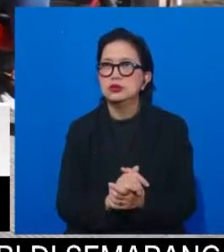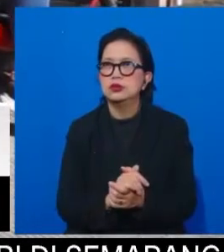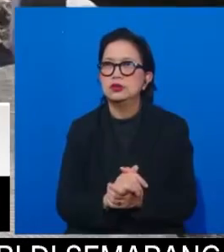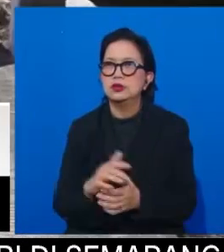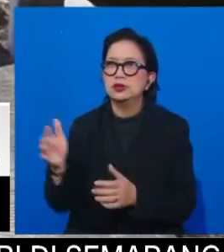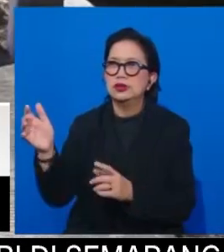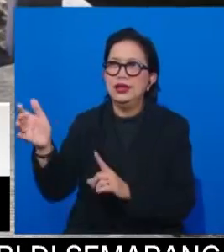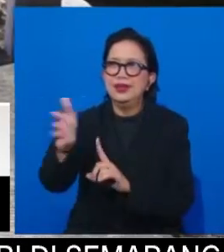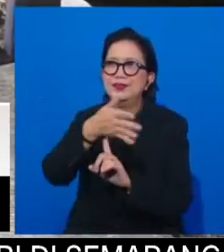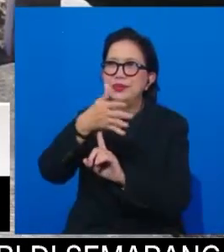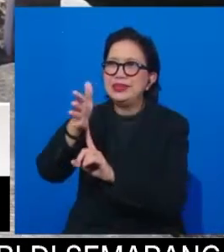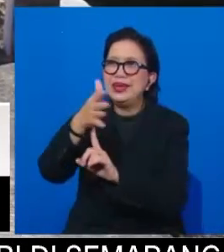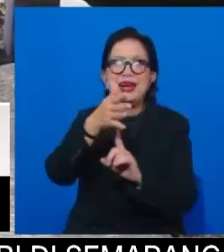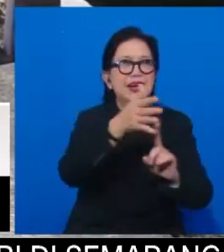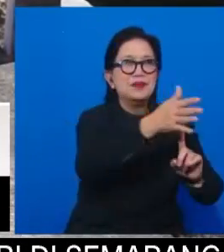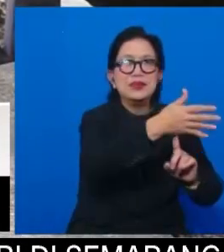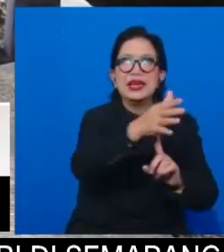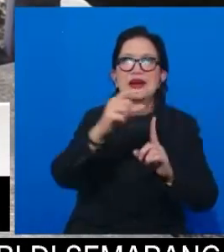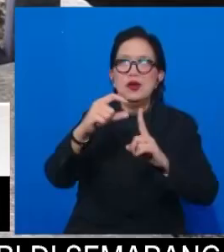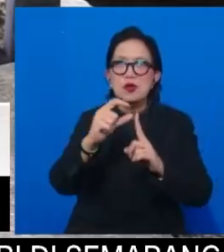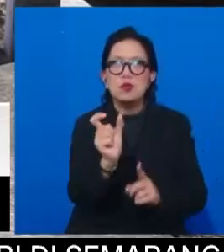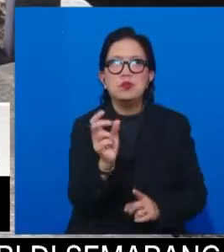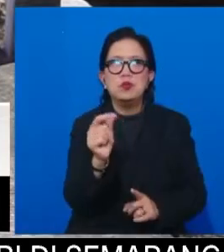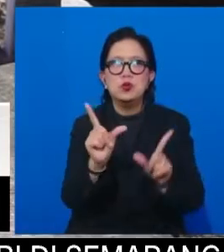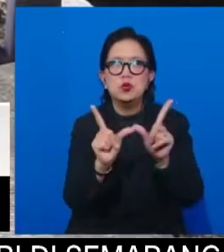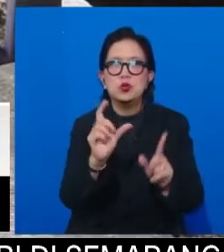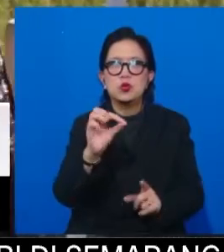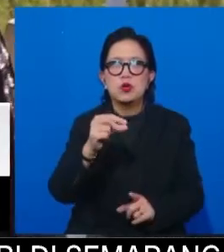putih, area persawahan dan perbukitan.